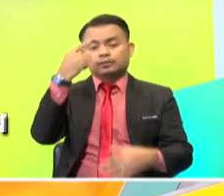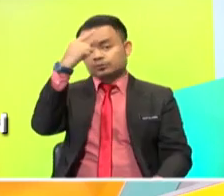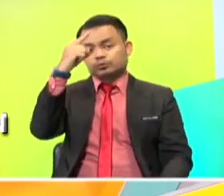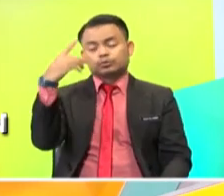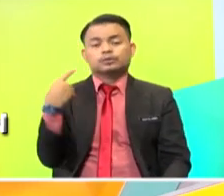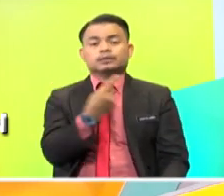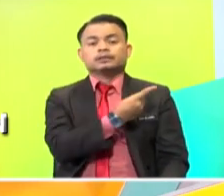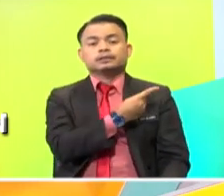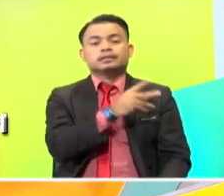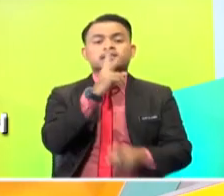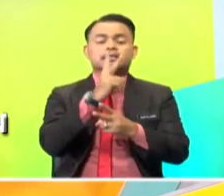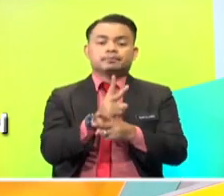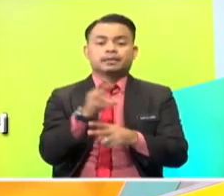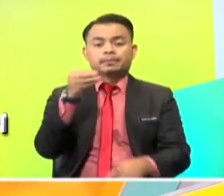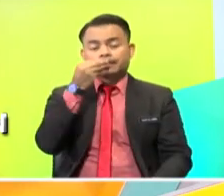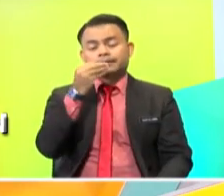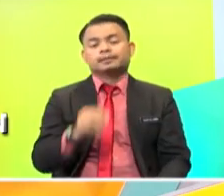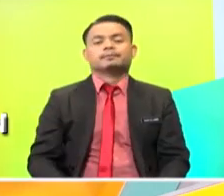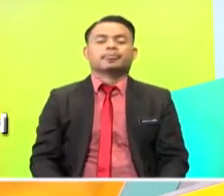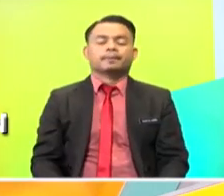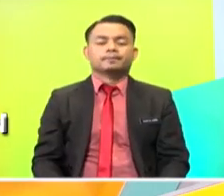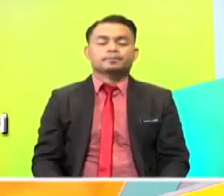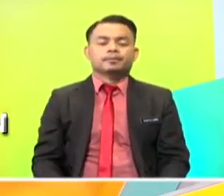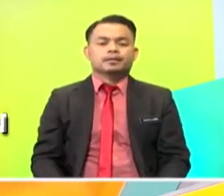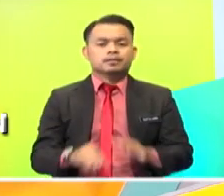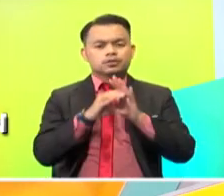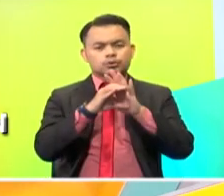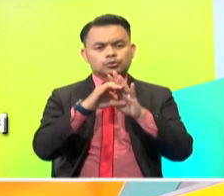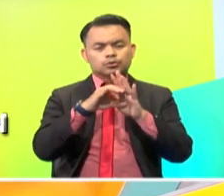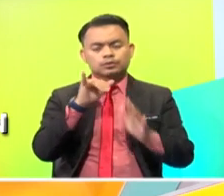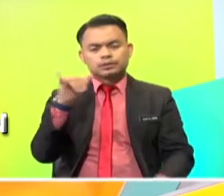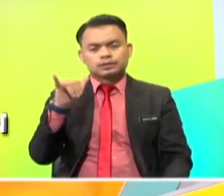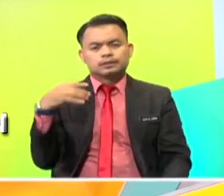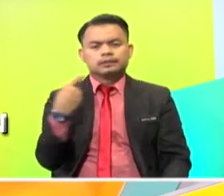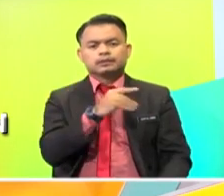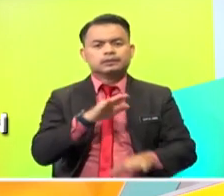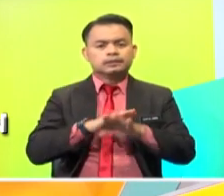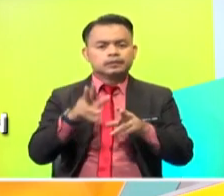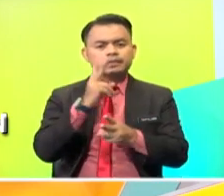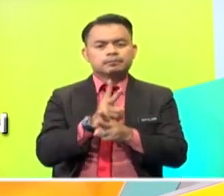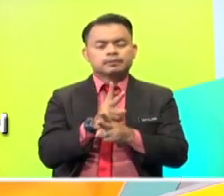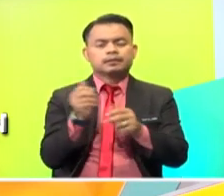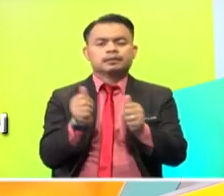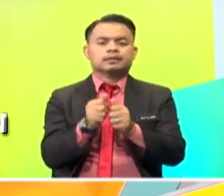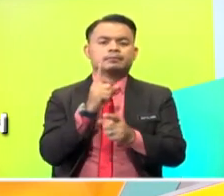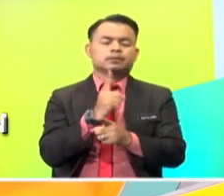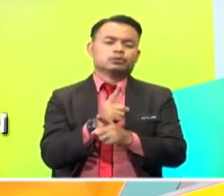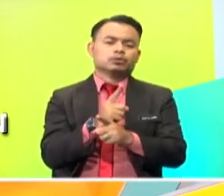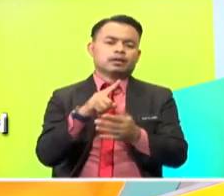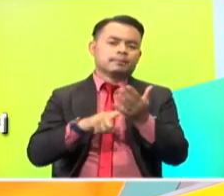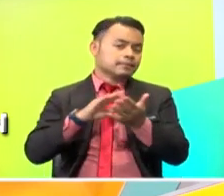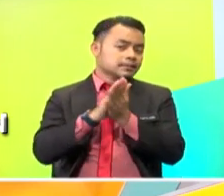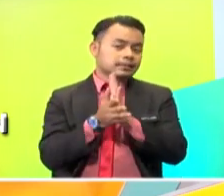Oh iyo kecil gue jadi kalau kita contohnya tak menyimpan dengan Betul apa akan terjadi CEO ah